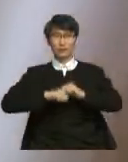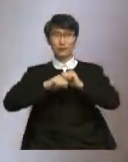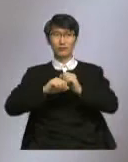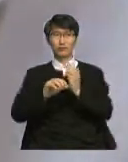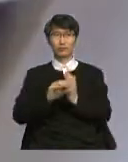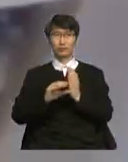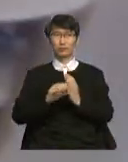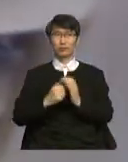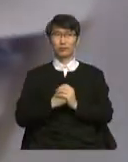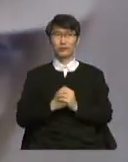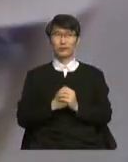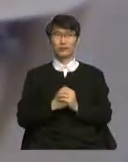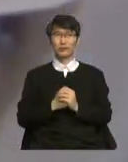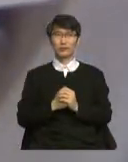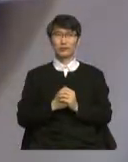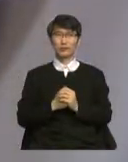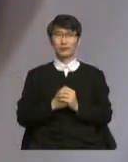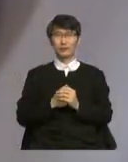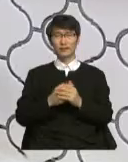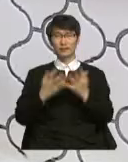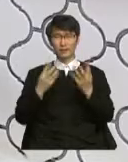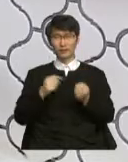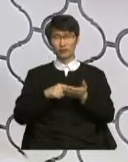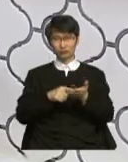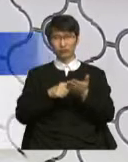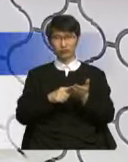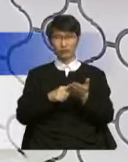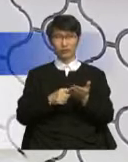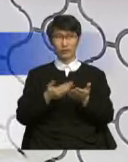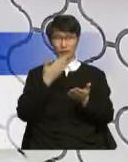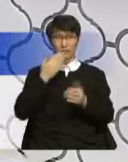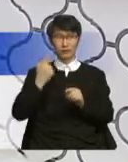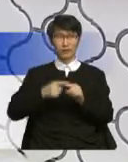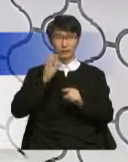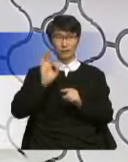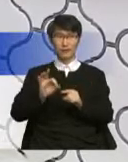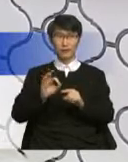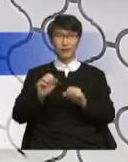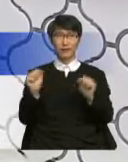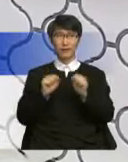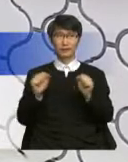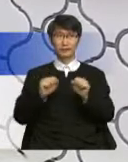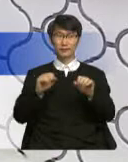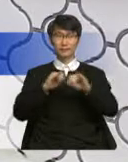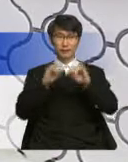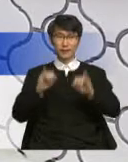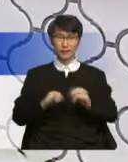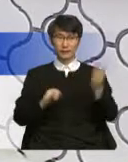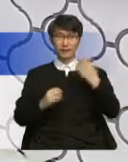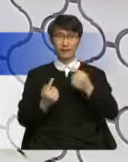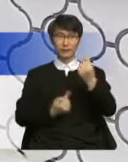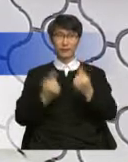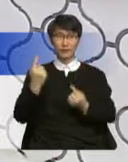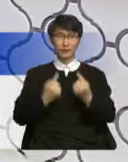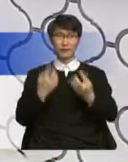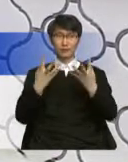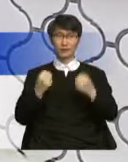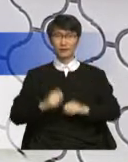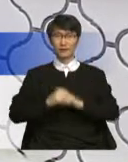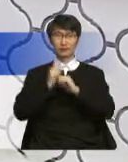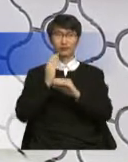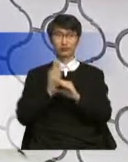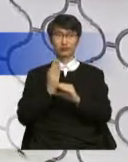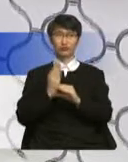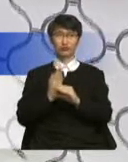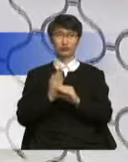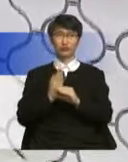있습니다. 이제 신선식품을 많이 시켜 먹게 되잖아요. 그러다 보니까 아이스팩이 예전보다는 작년보다는 더 많이